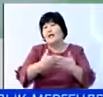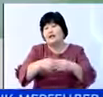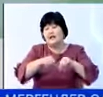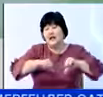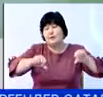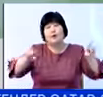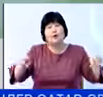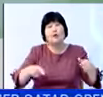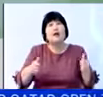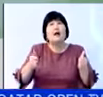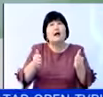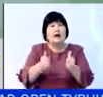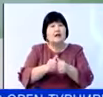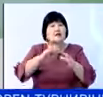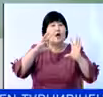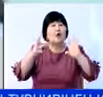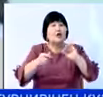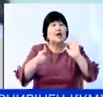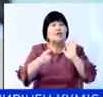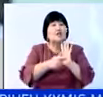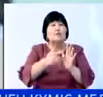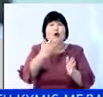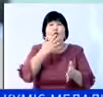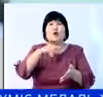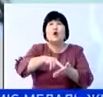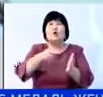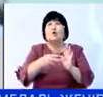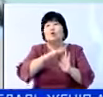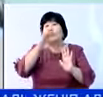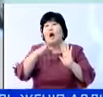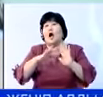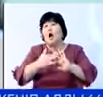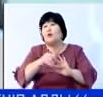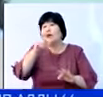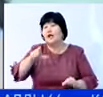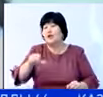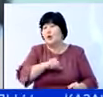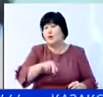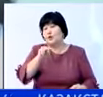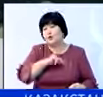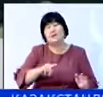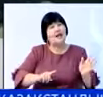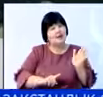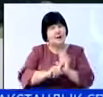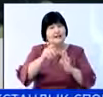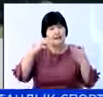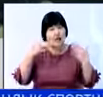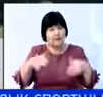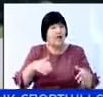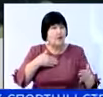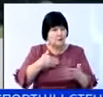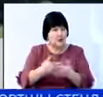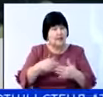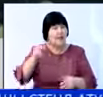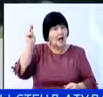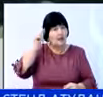құрылды. Біргеміз тұжырымдамасының 7 жалпы ұлттық жобасы аясында аудан еріктілері өз жұмыстарын бастап кетті. Белсенділер